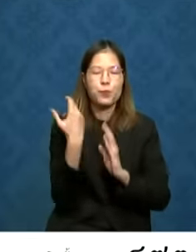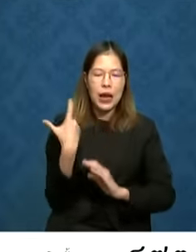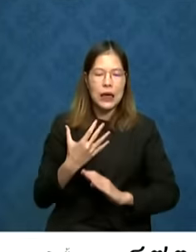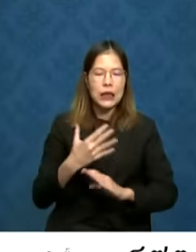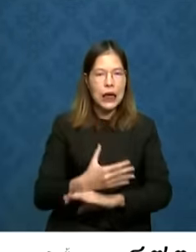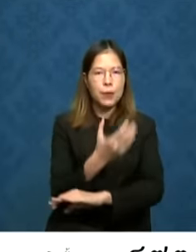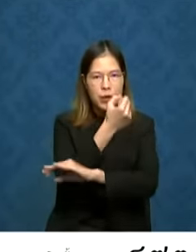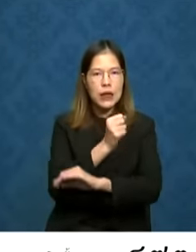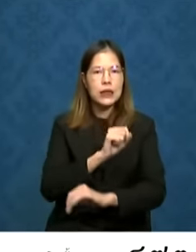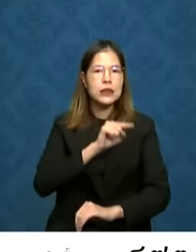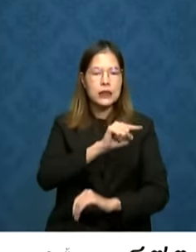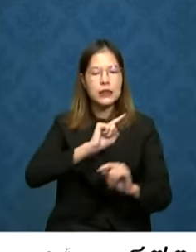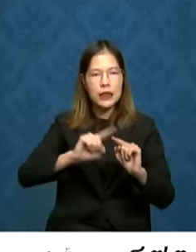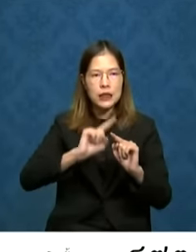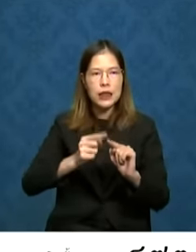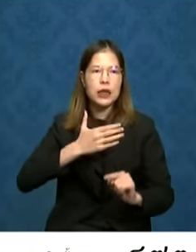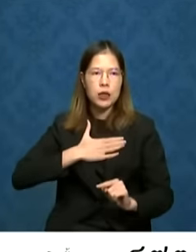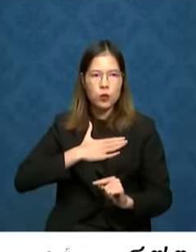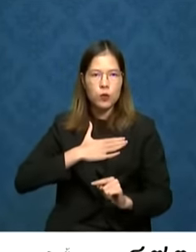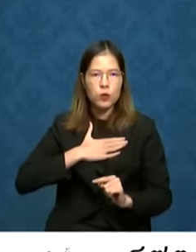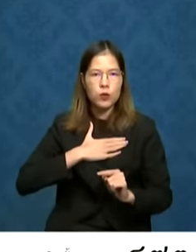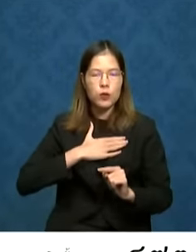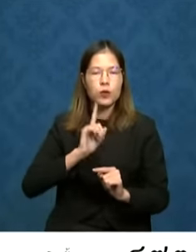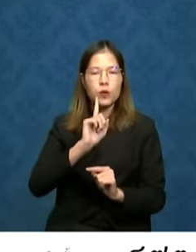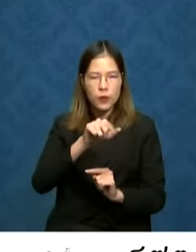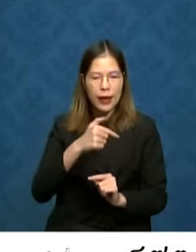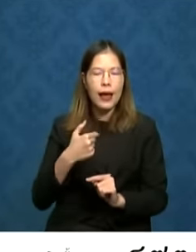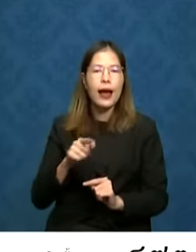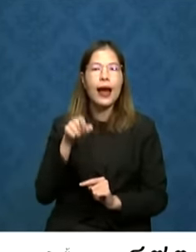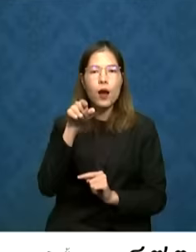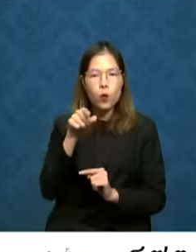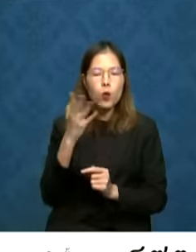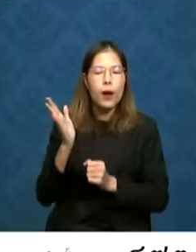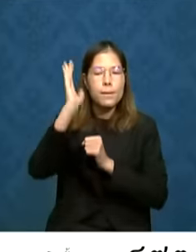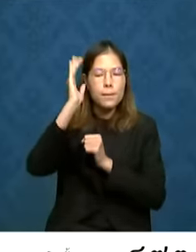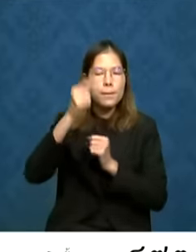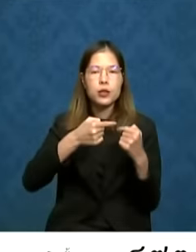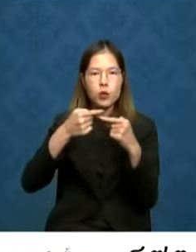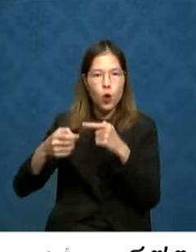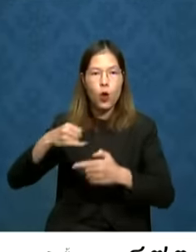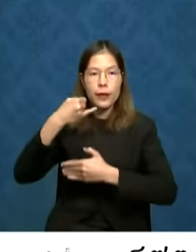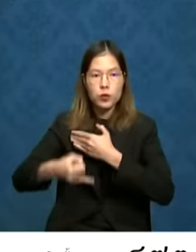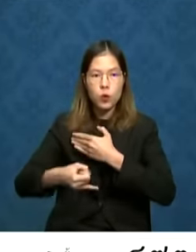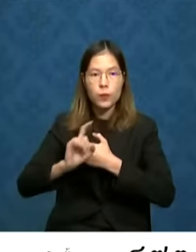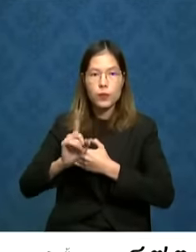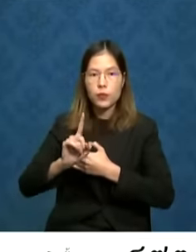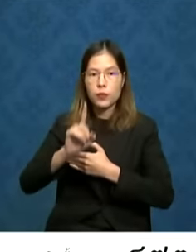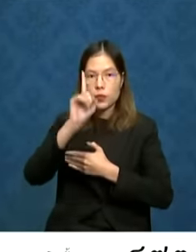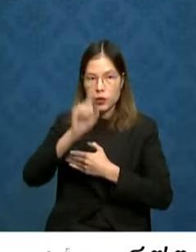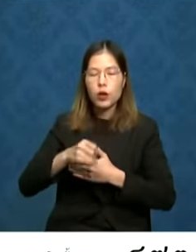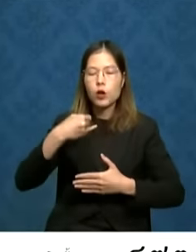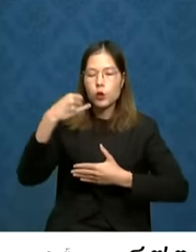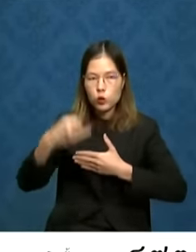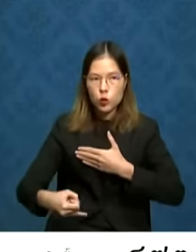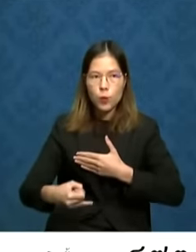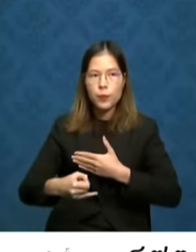เข้าผมก็ยังอนุรมให้ท่านได้อาพิปลายต่อให้จกในประเด็นซึ่งก็ได้จบส